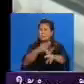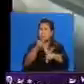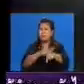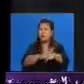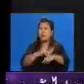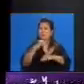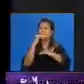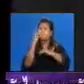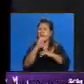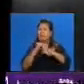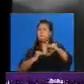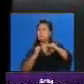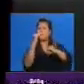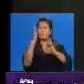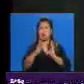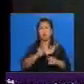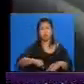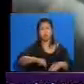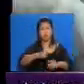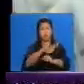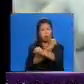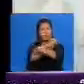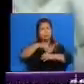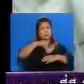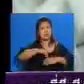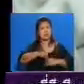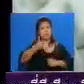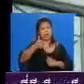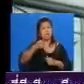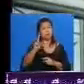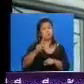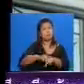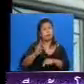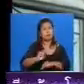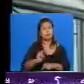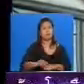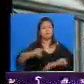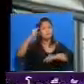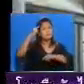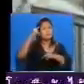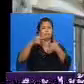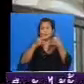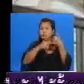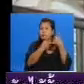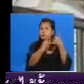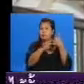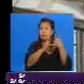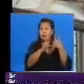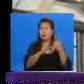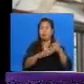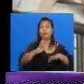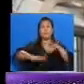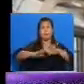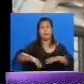วก็ถงขั้นไหนทำให้คนมีภูมิคุมกัเพิมขึมาครับคือ นอกประมาณกัว่านะครับจะตองมีประมาณ